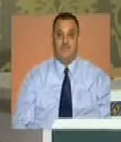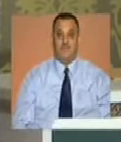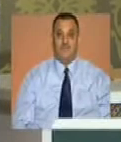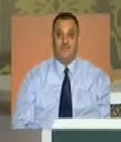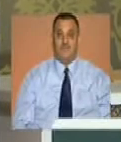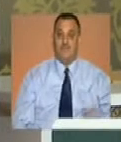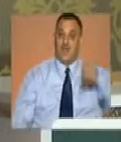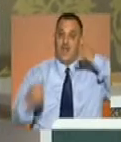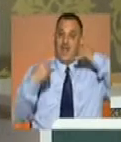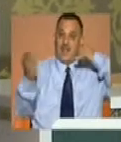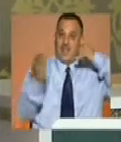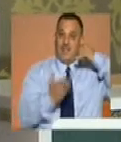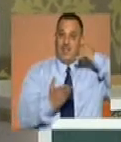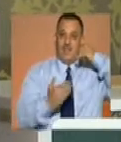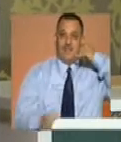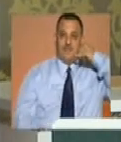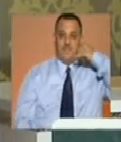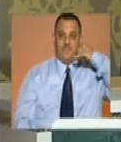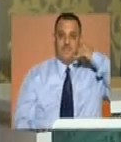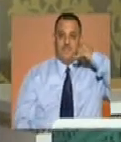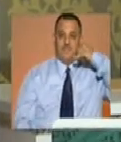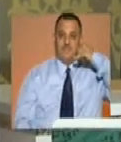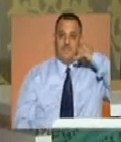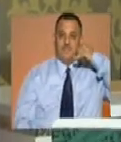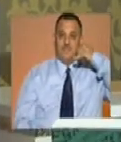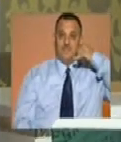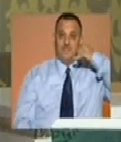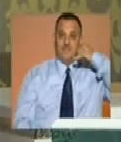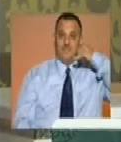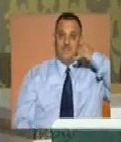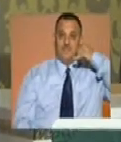ألو تفضلي معك تفضلي.